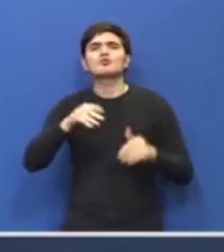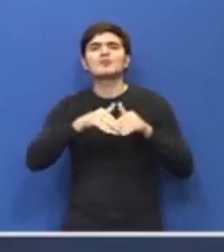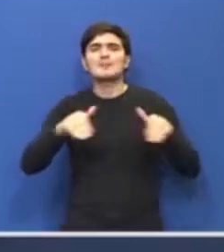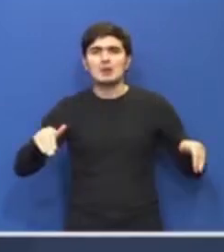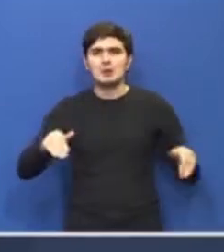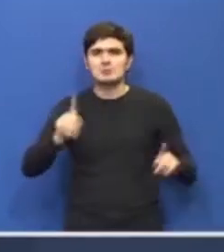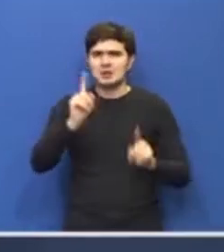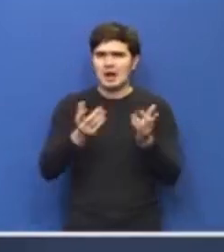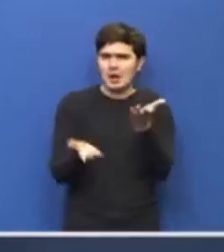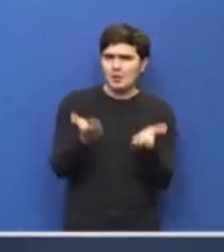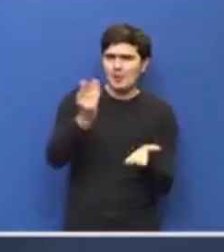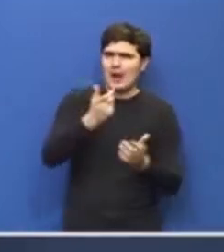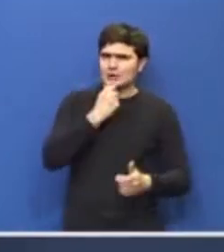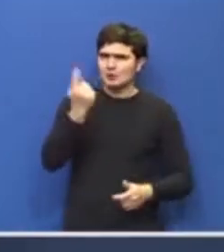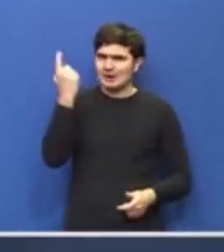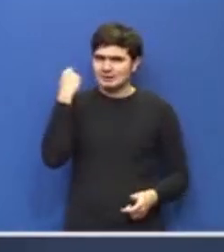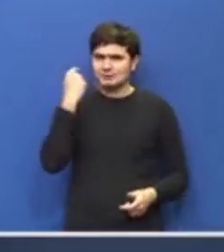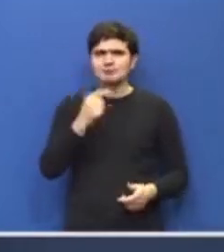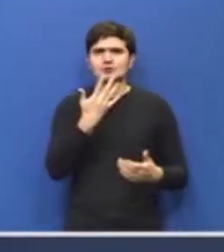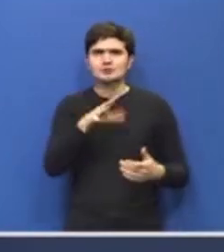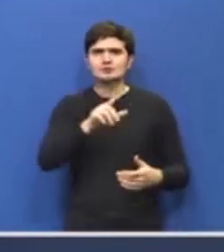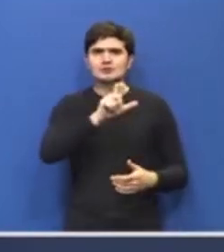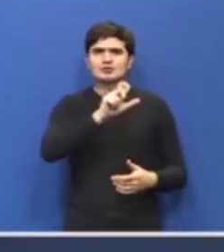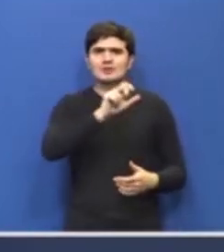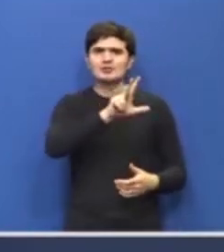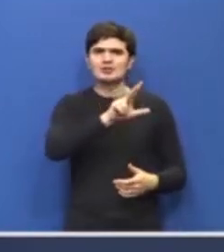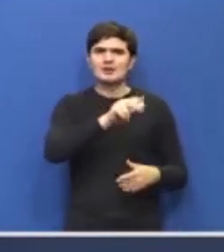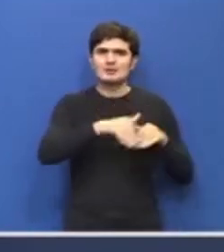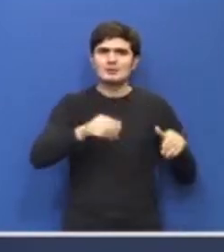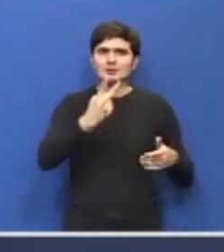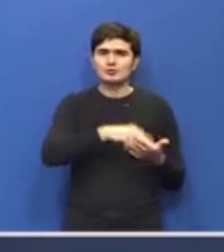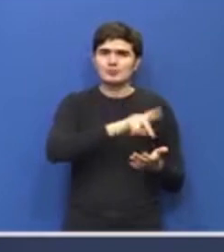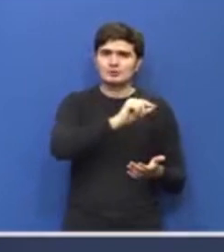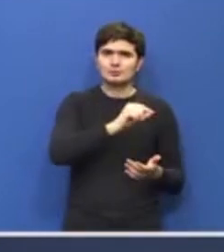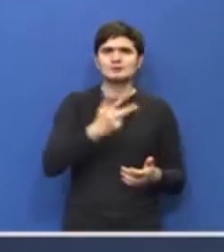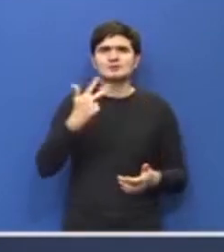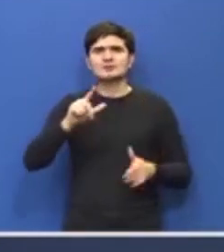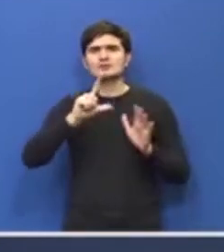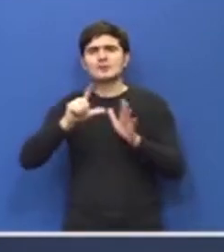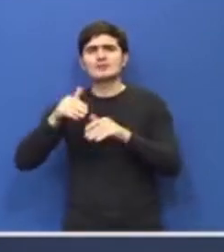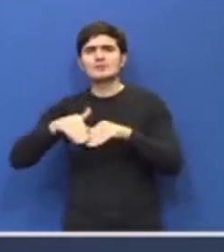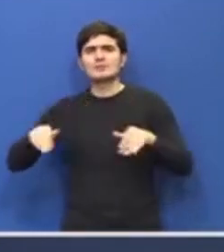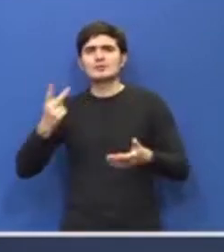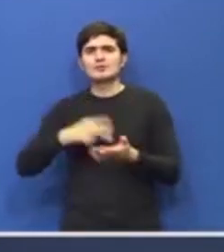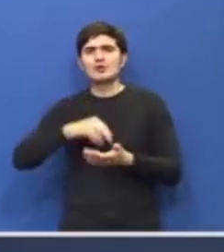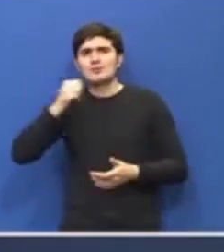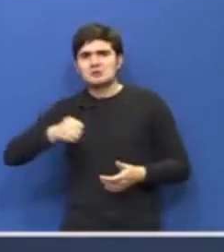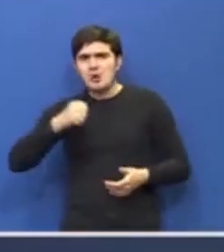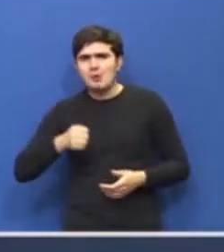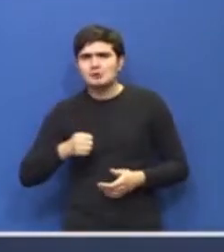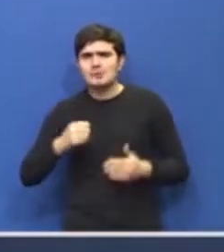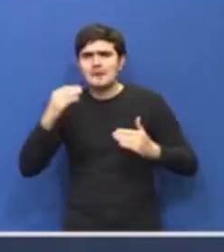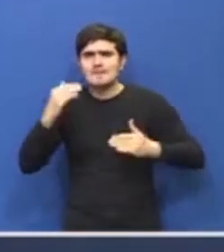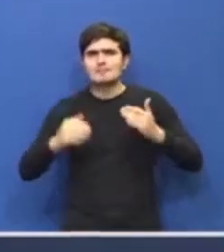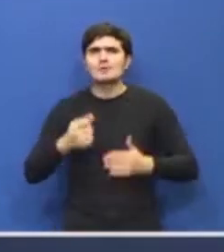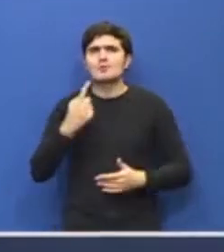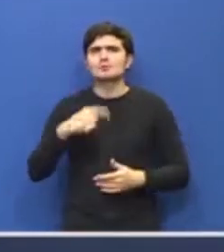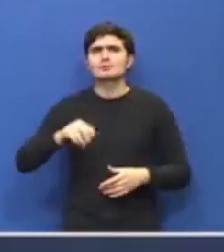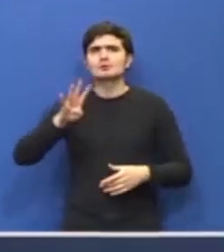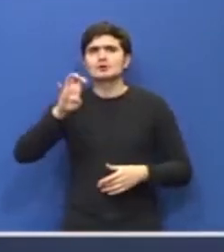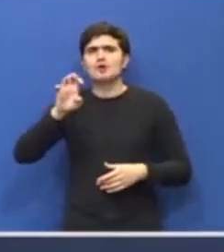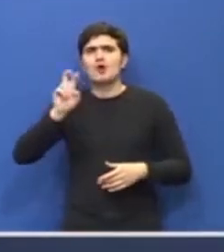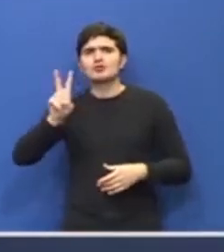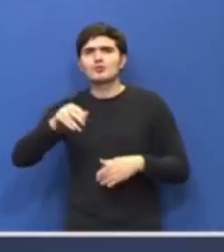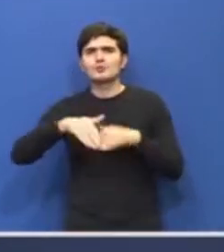comparație, pe anii trecuți, 573 de milioane în 2020, 377 de milioane în 2019,